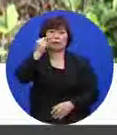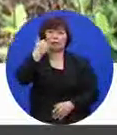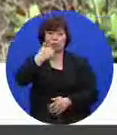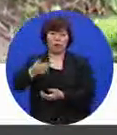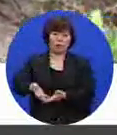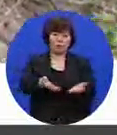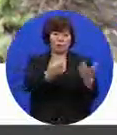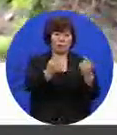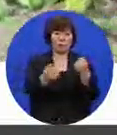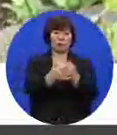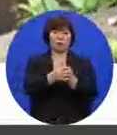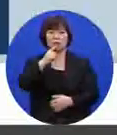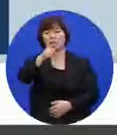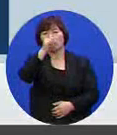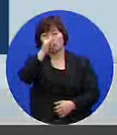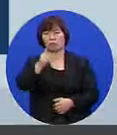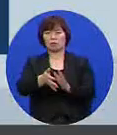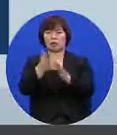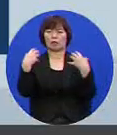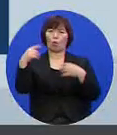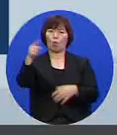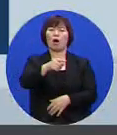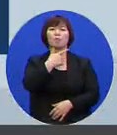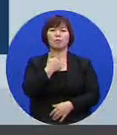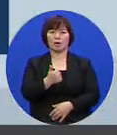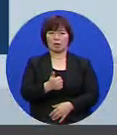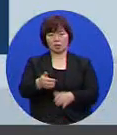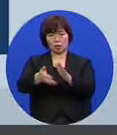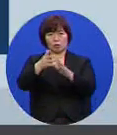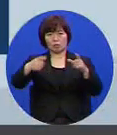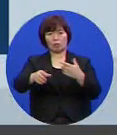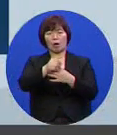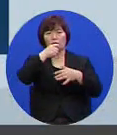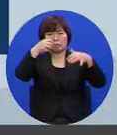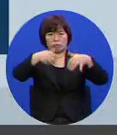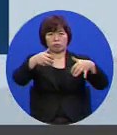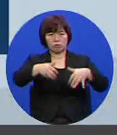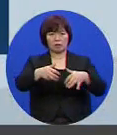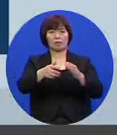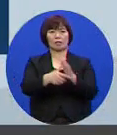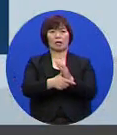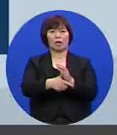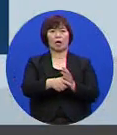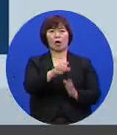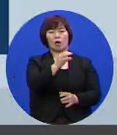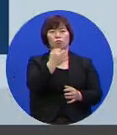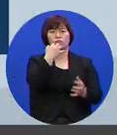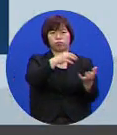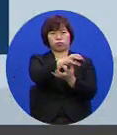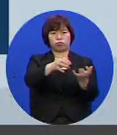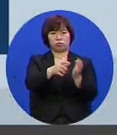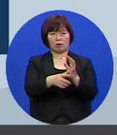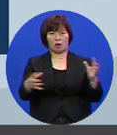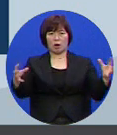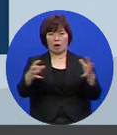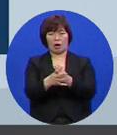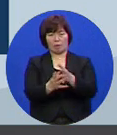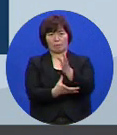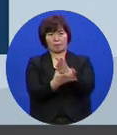흘려보는 내가 신고해서 시청에 나왔어. 전주 구도심일 때는 빗물인 우수와 생활하수인 오수가 하나의